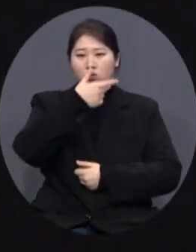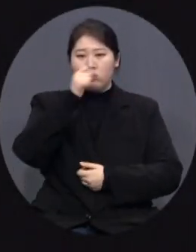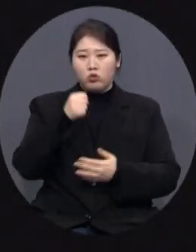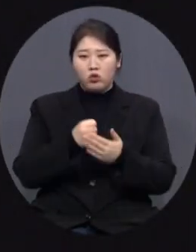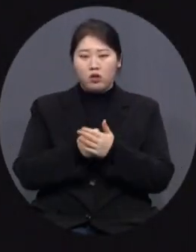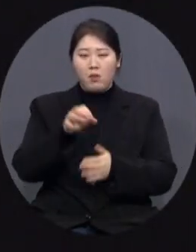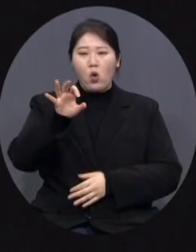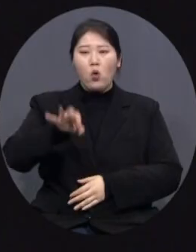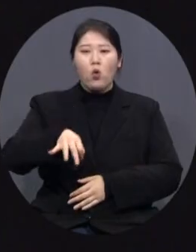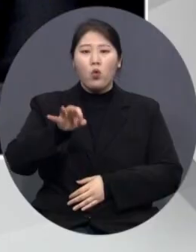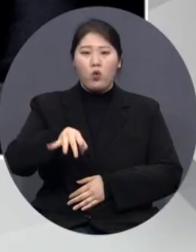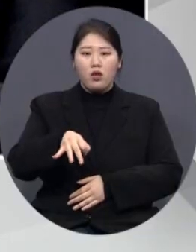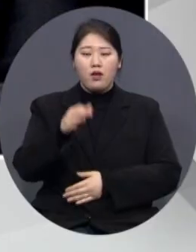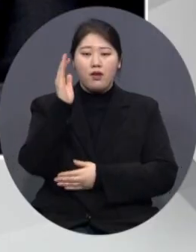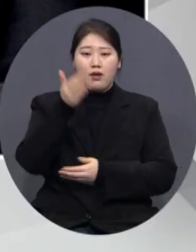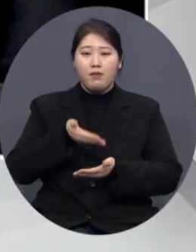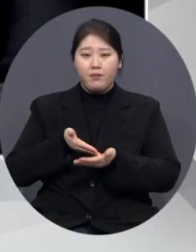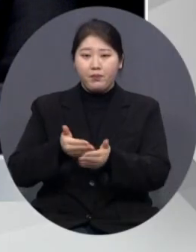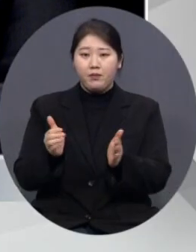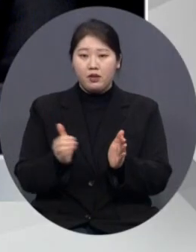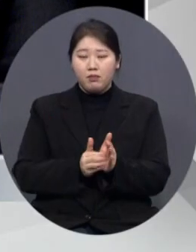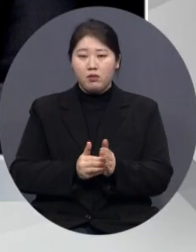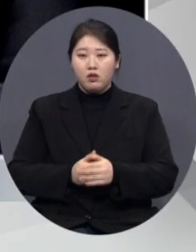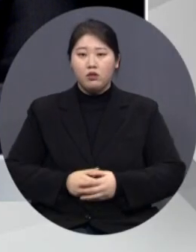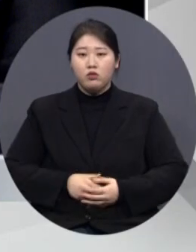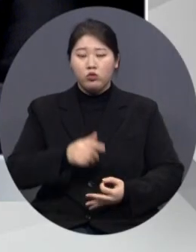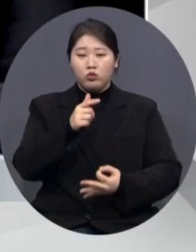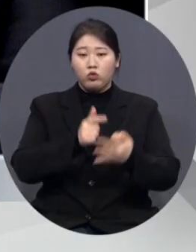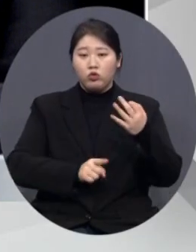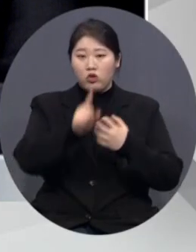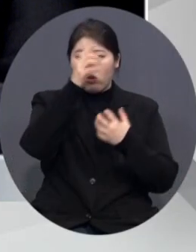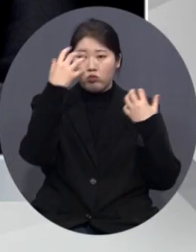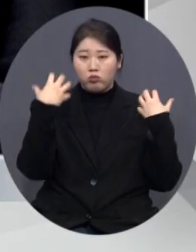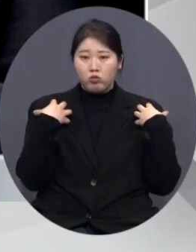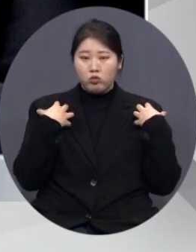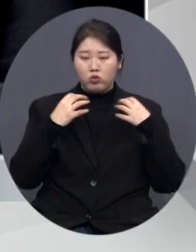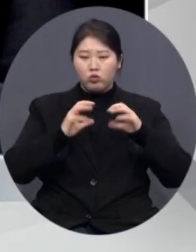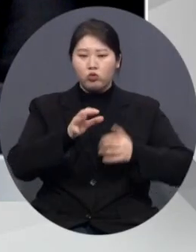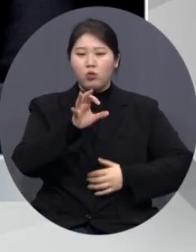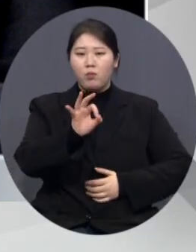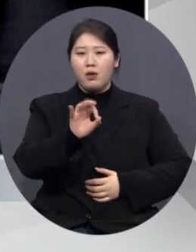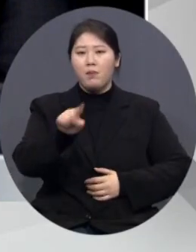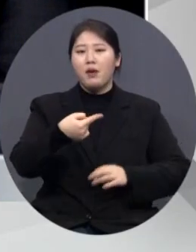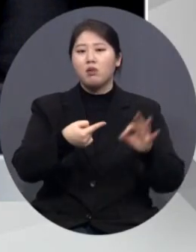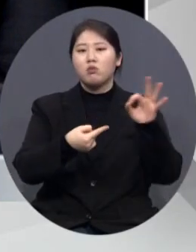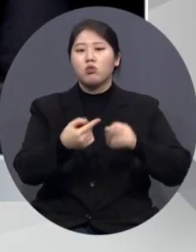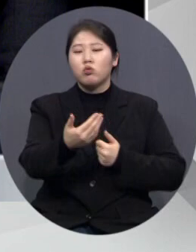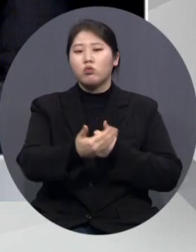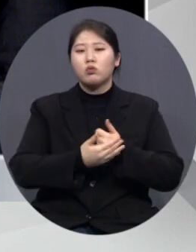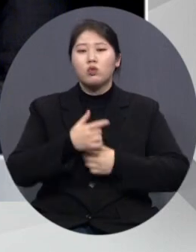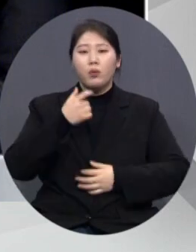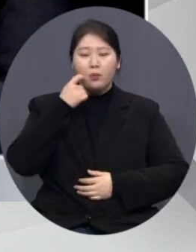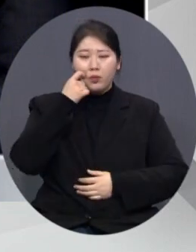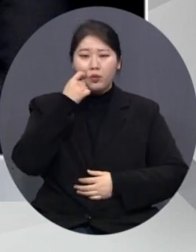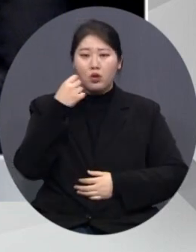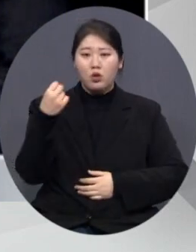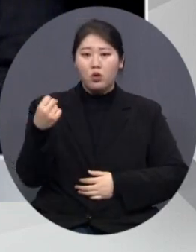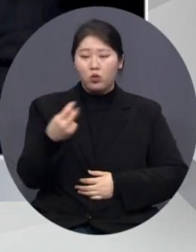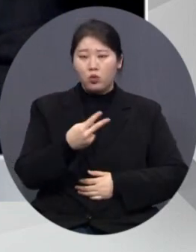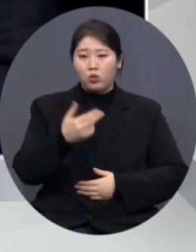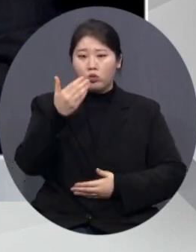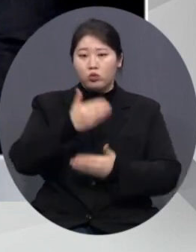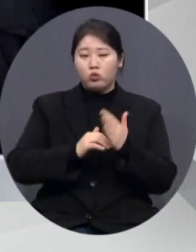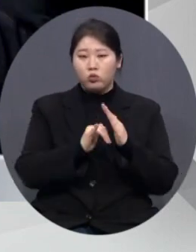홀대론을 제기했습니다 윤성열 정부에서는 국비를 100% 해 주지 못했고 유족도 광주 518에